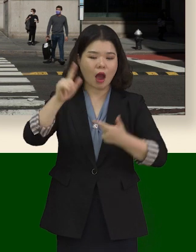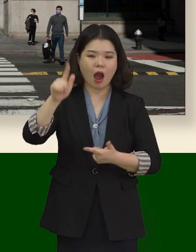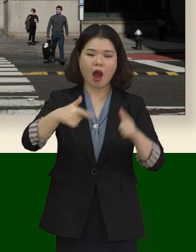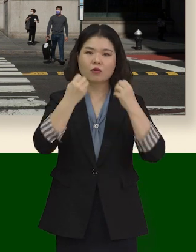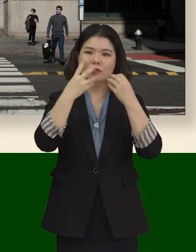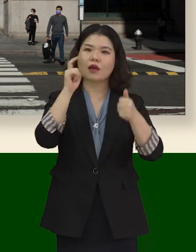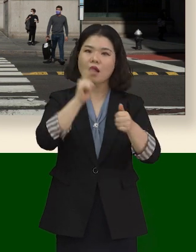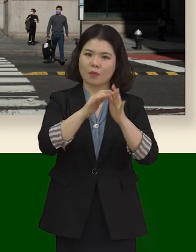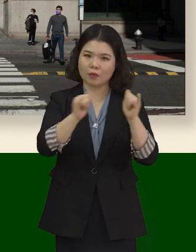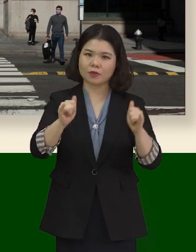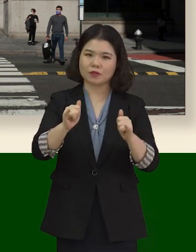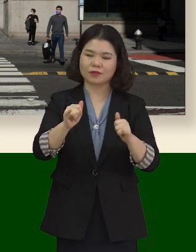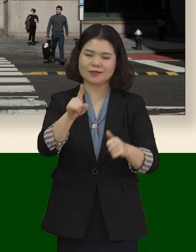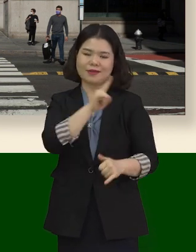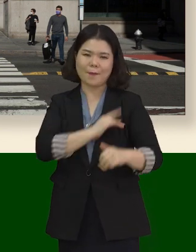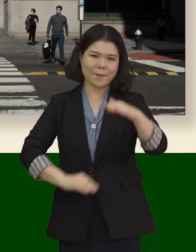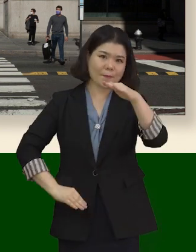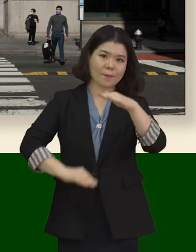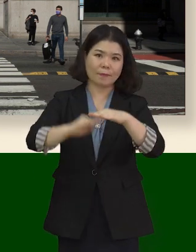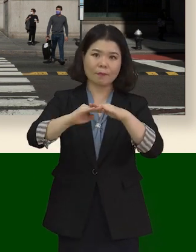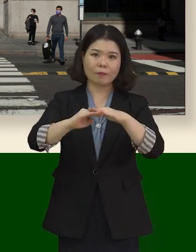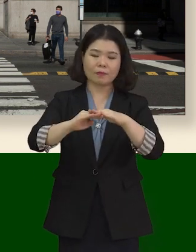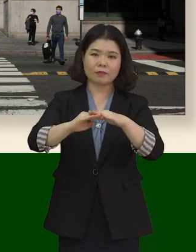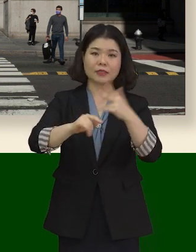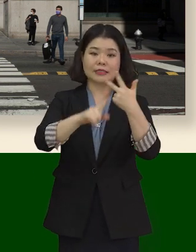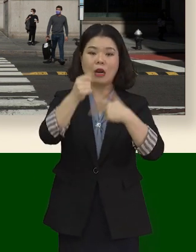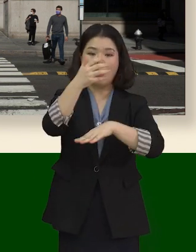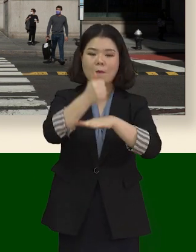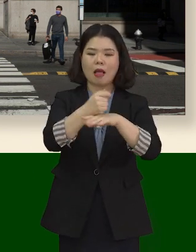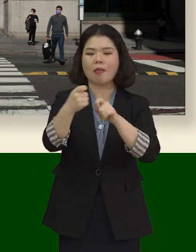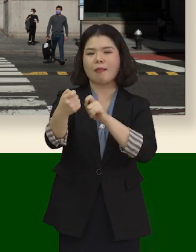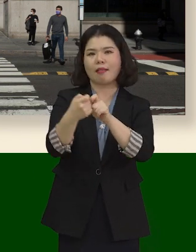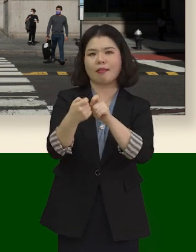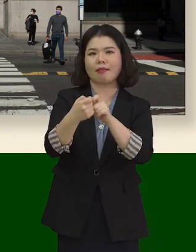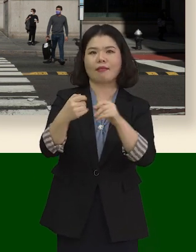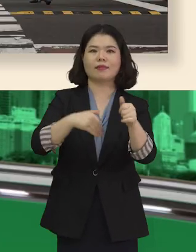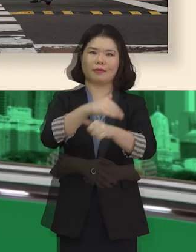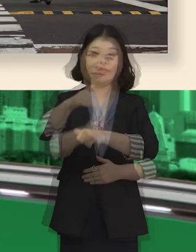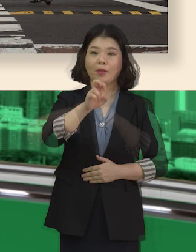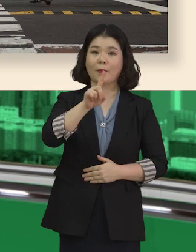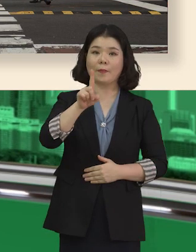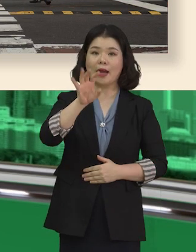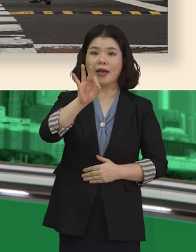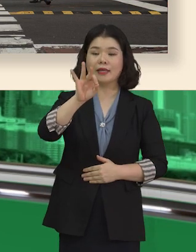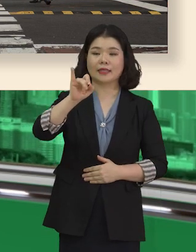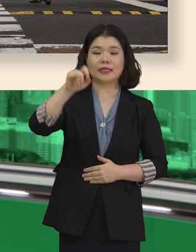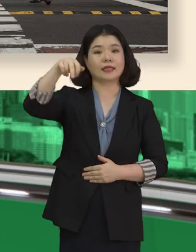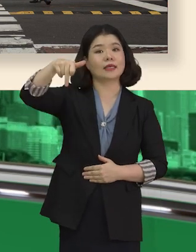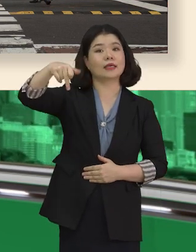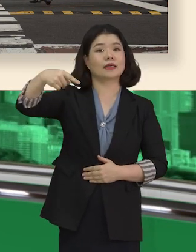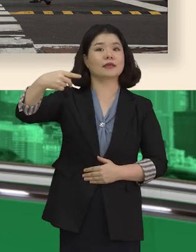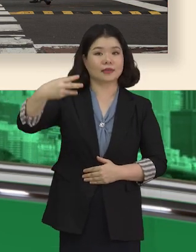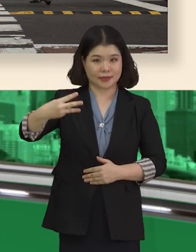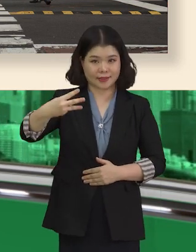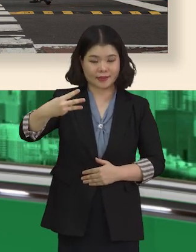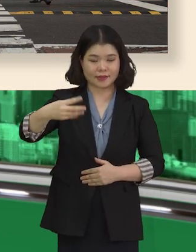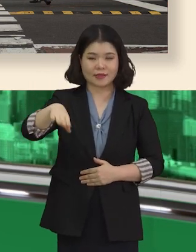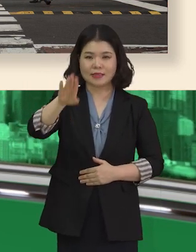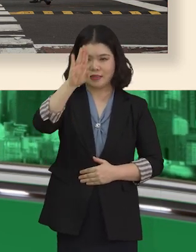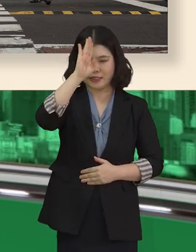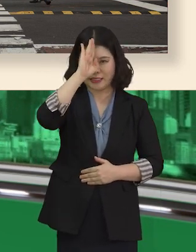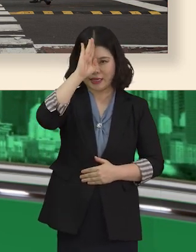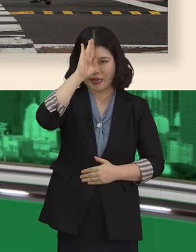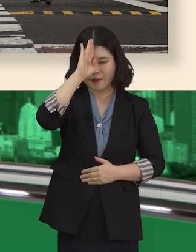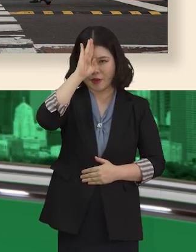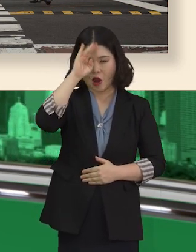하루 신규 감염자가 역대 최고치인 지난 7월 말 수준에 근접한 가운데 마이크 오스터홀름